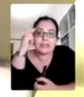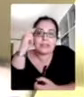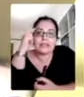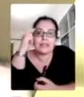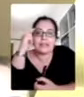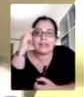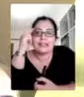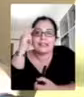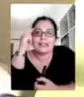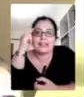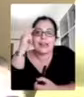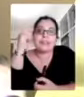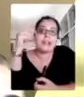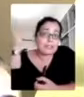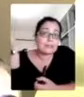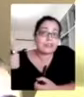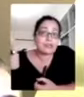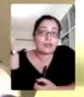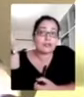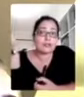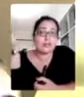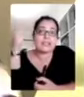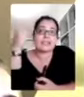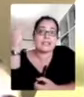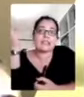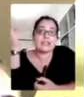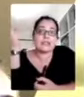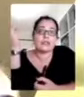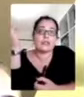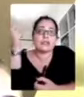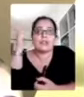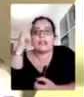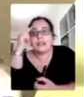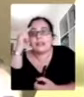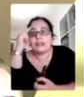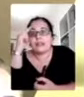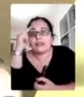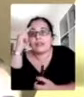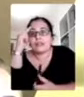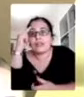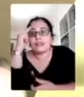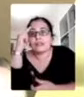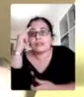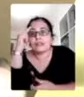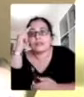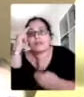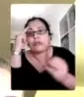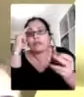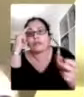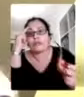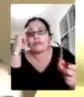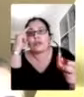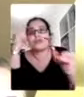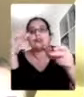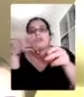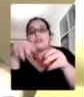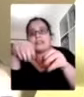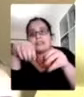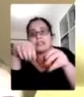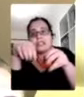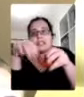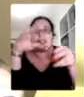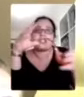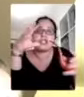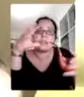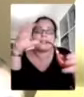birini yapıyordu adam. Yani ama takipçisi çoktu ve insanlar alıyordu. O yüzden yok kurusu doğru, yok